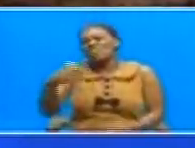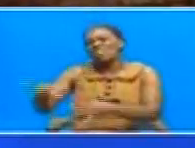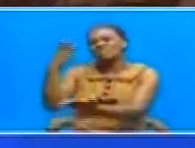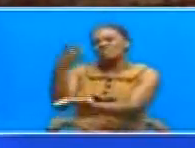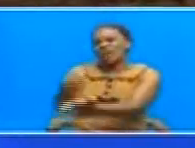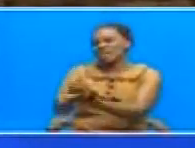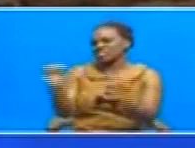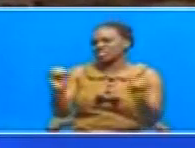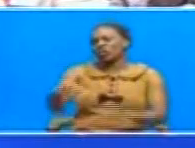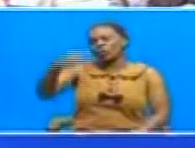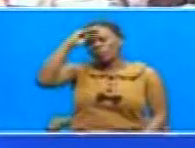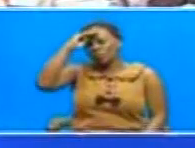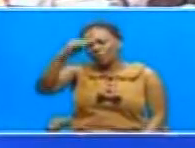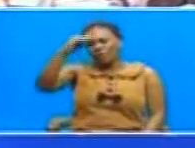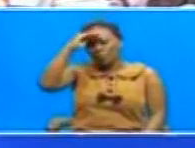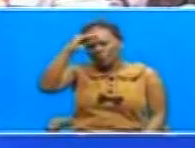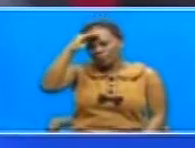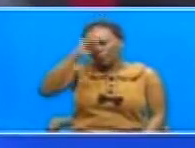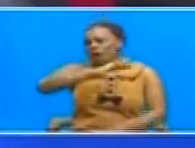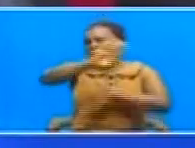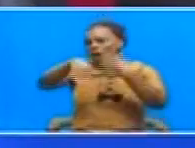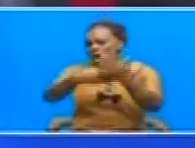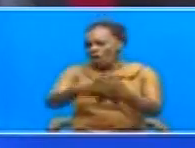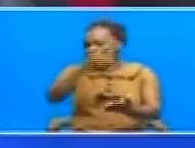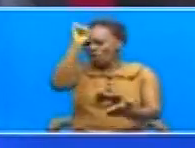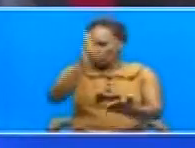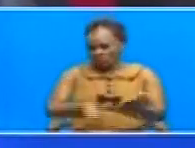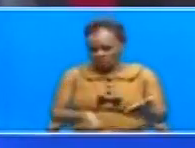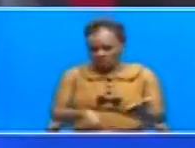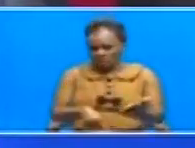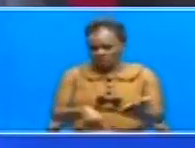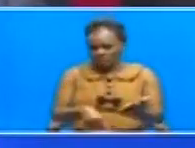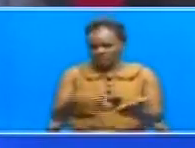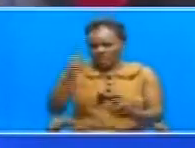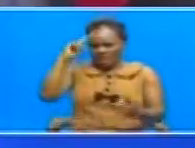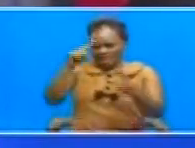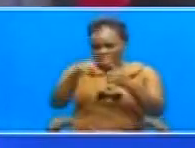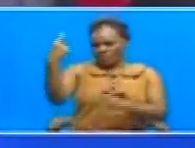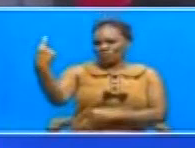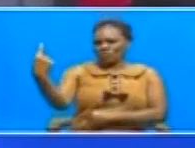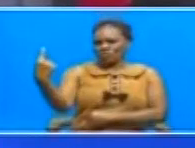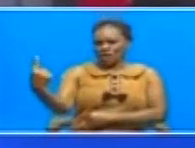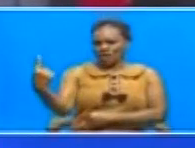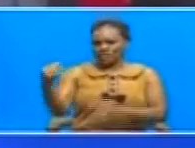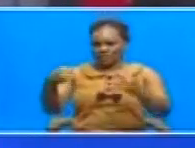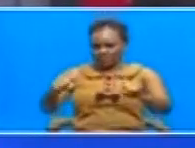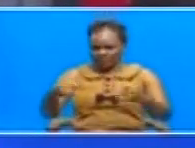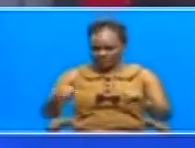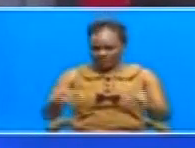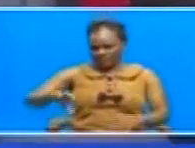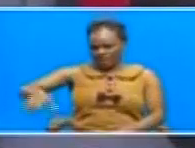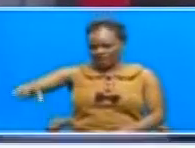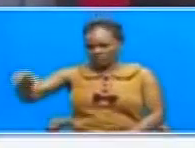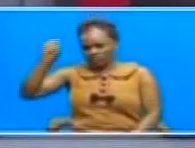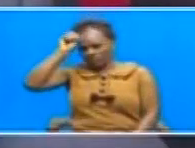kitu, ni pombe tu. Yote tisa, kumi, asema mighairi ya haya yote azima yake ni moja, kutekeleza wajibu wake katika kaunti